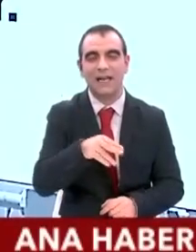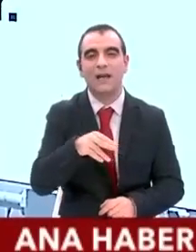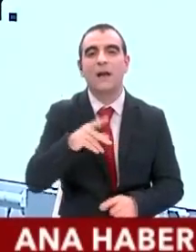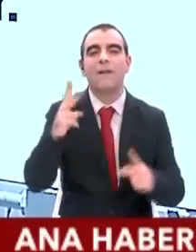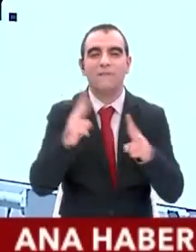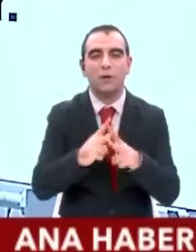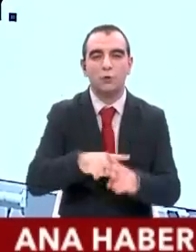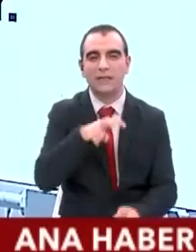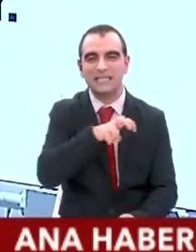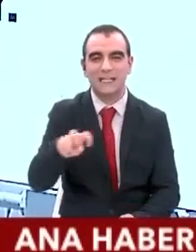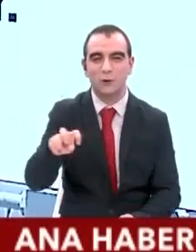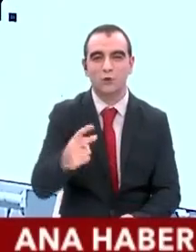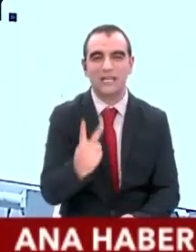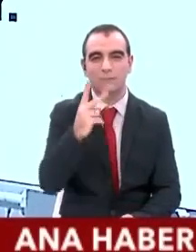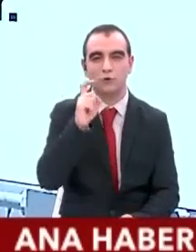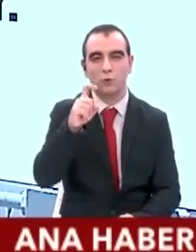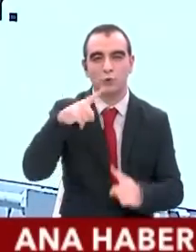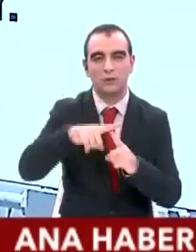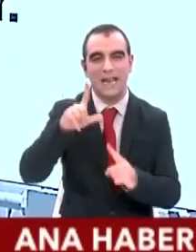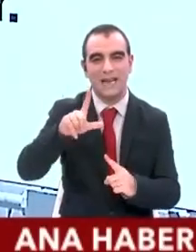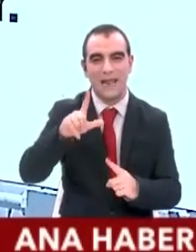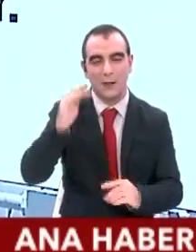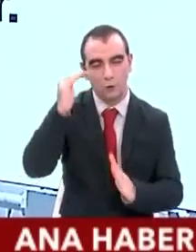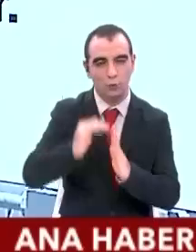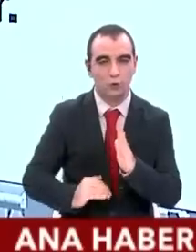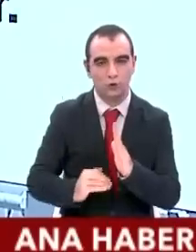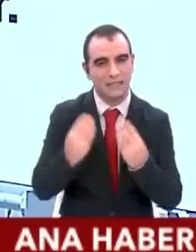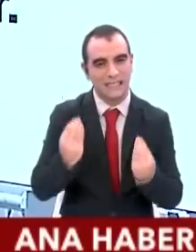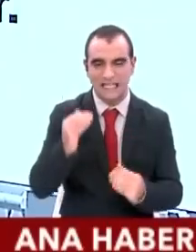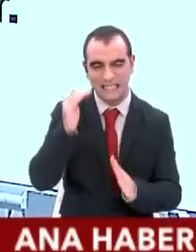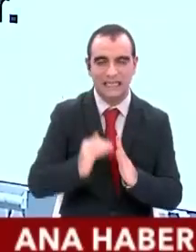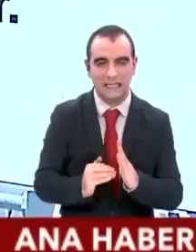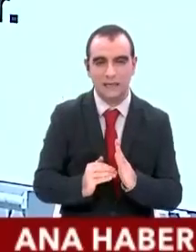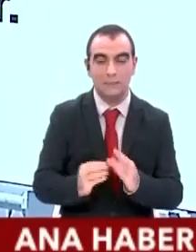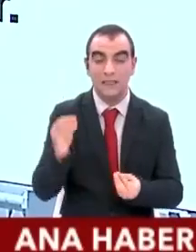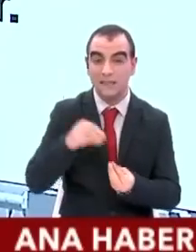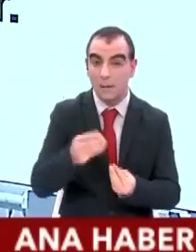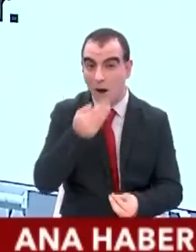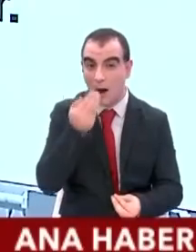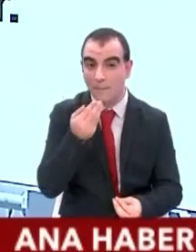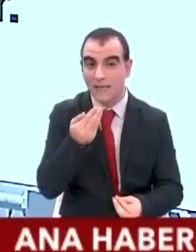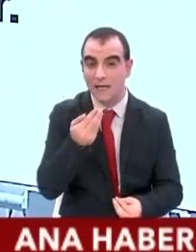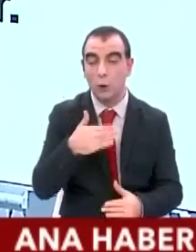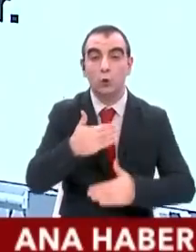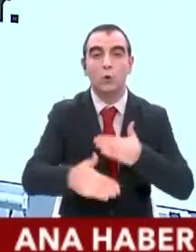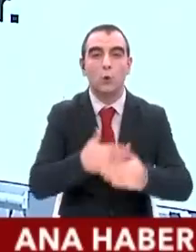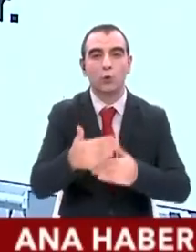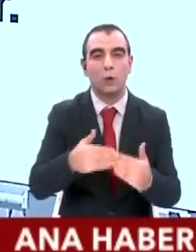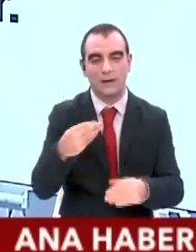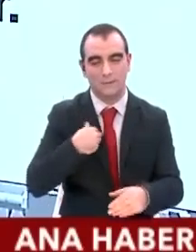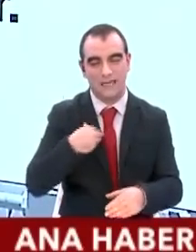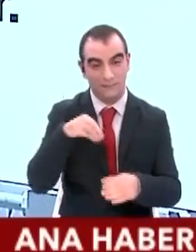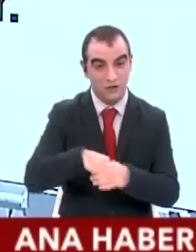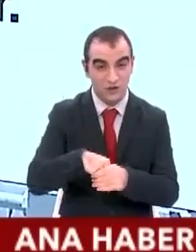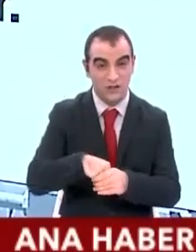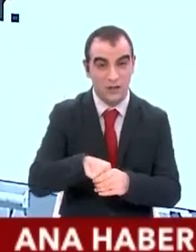879 liraya düşecek güzel indirim iyi indirim zam haberi yapmaktan yorulan Ekrem içinde benim